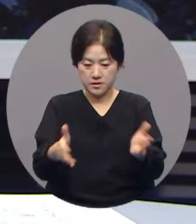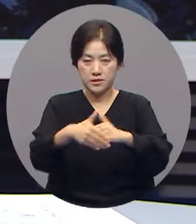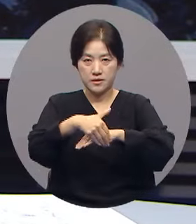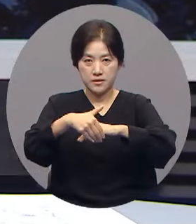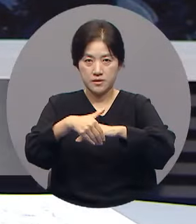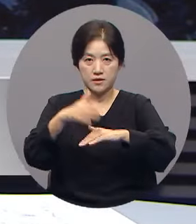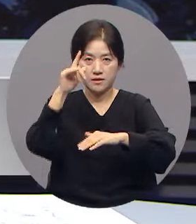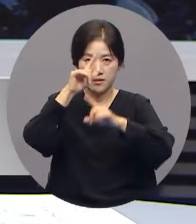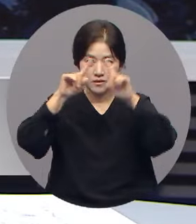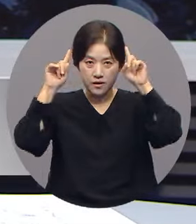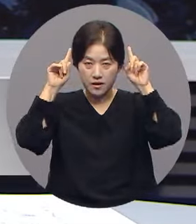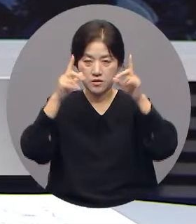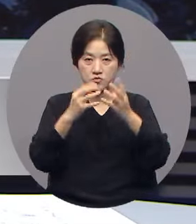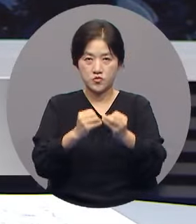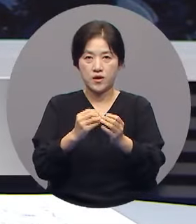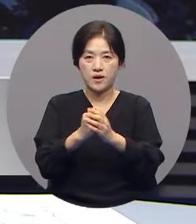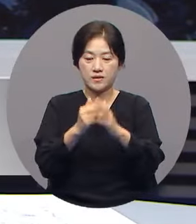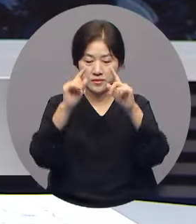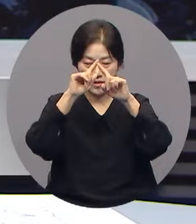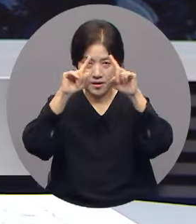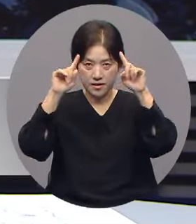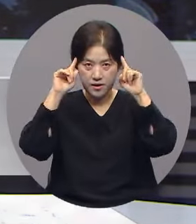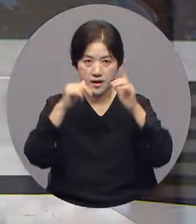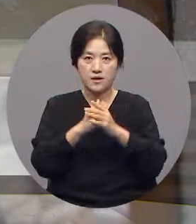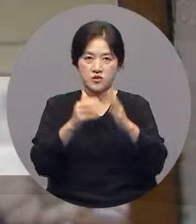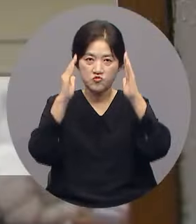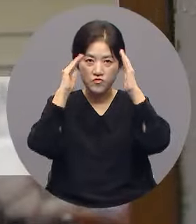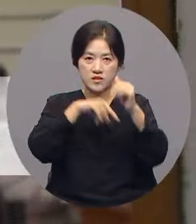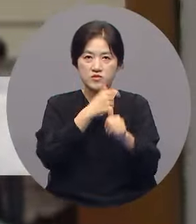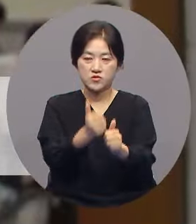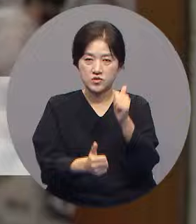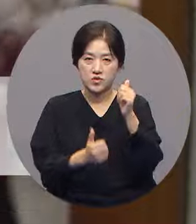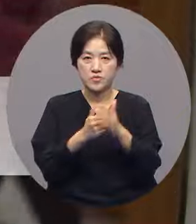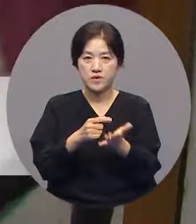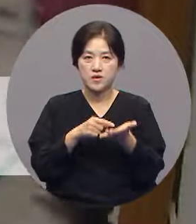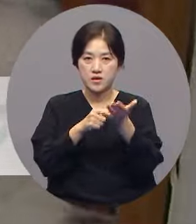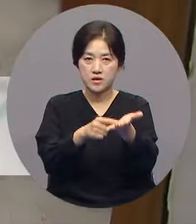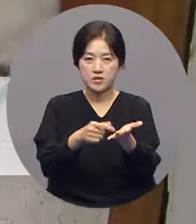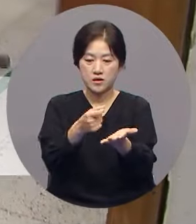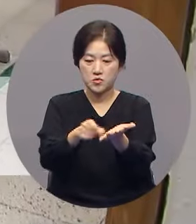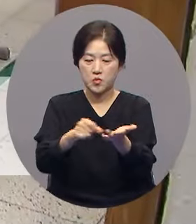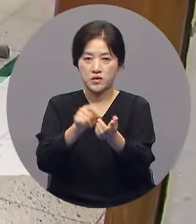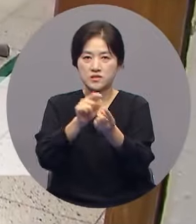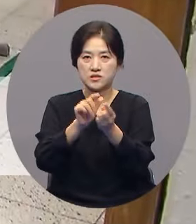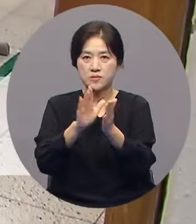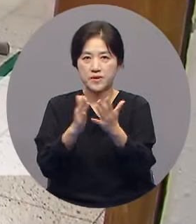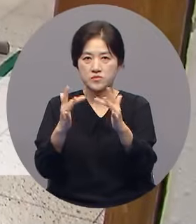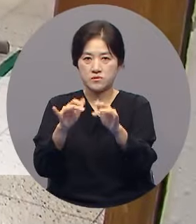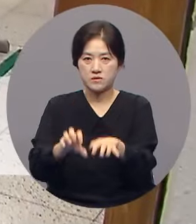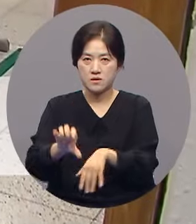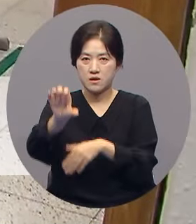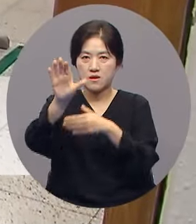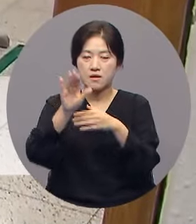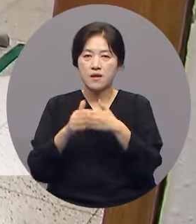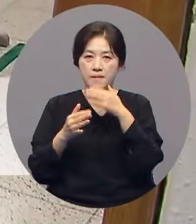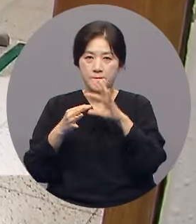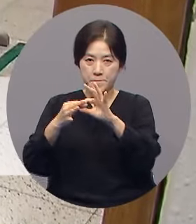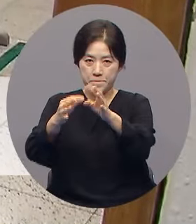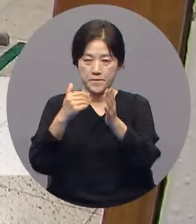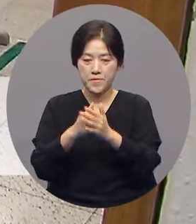대학 수학 능력 시험 응시 원서를 수기 대신 온라인으로 사전에 작성할 수 있는 지역이 대폭 확대됩니다